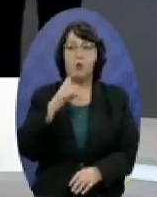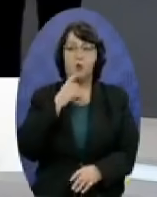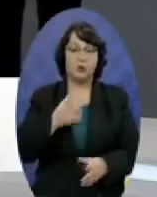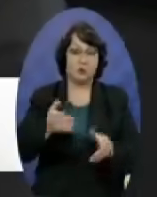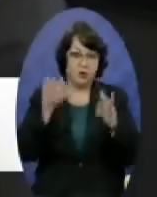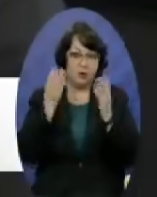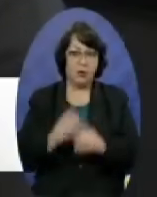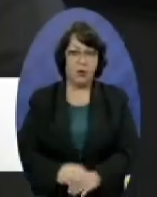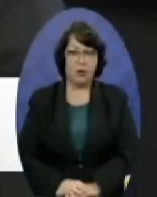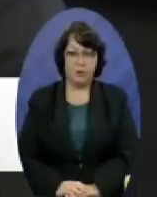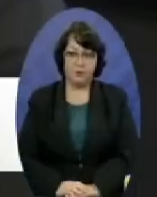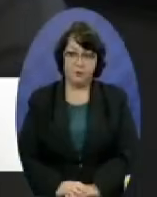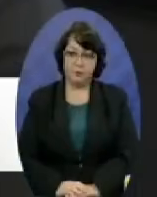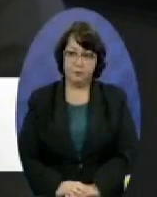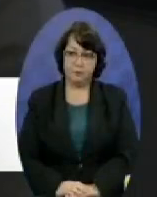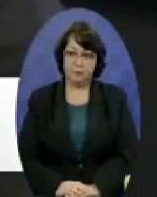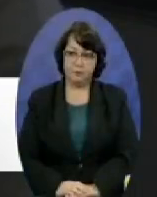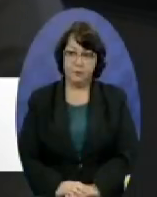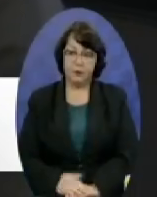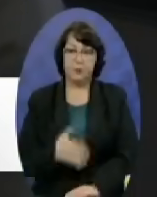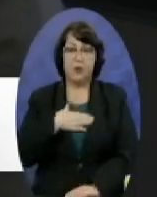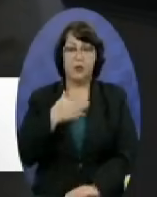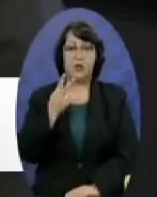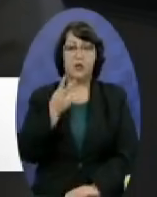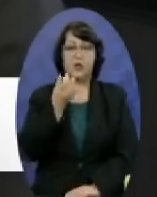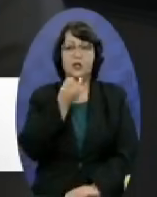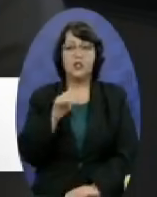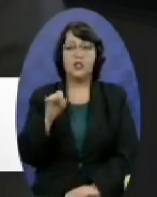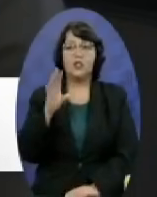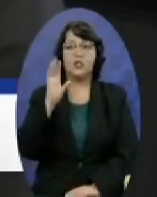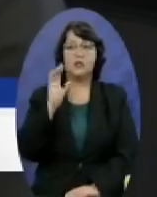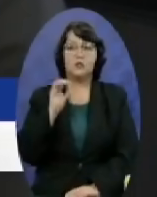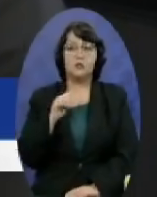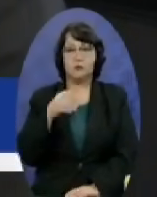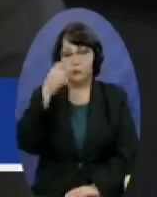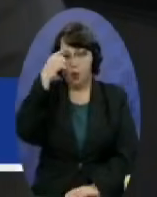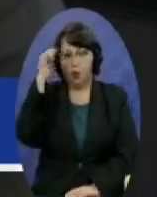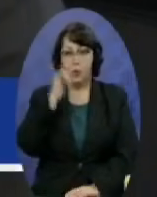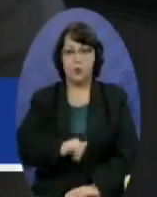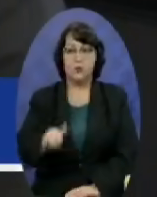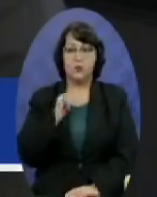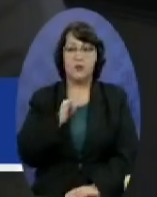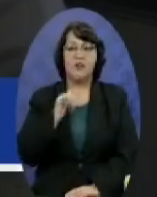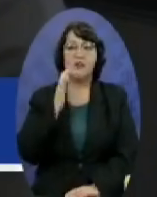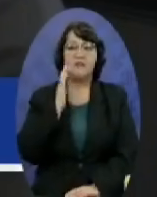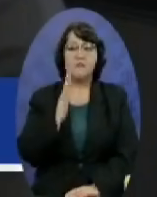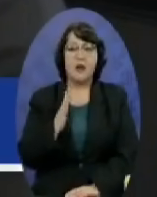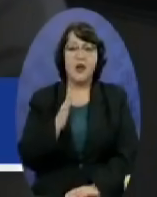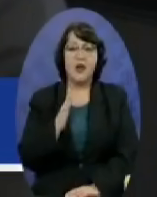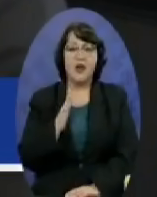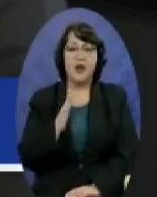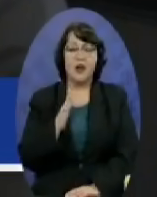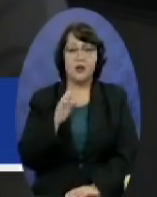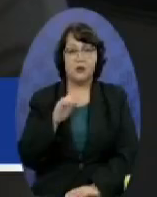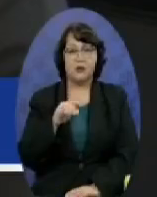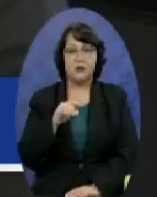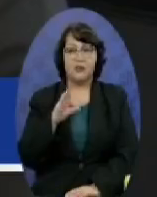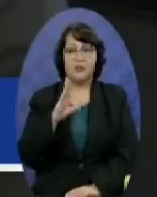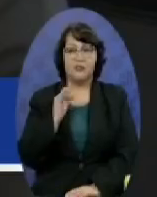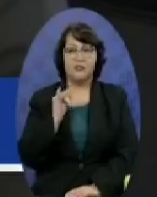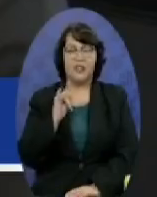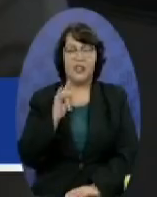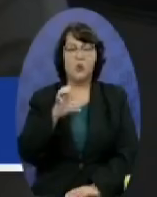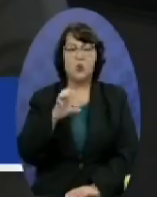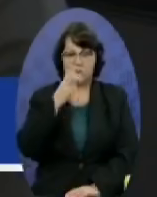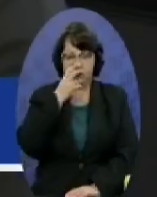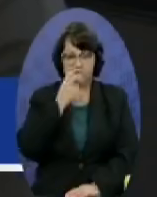байгаа юм. Энэ жил бол манай нийслэл Монгол улсад бол Б хүрээний томоогийн вирус бол эргэлтэнд орсон байгаа.